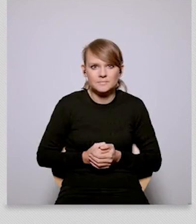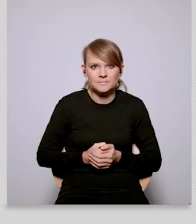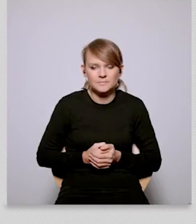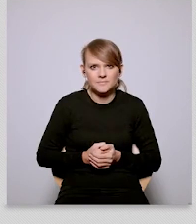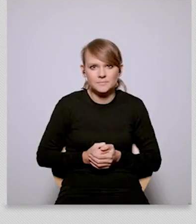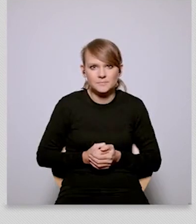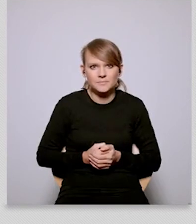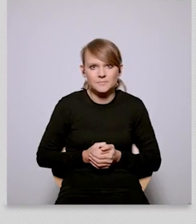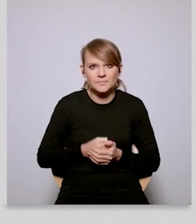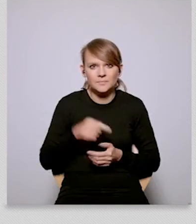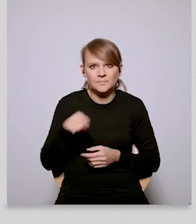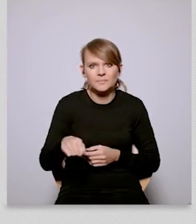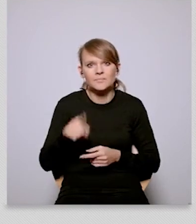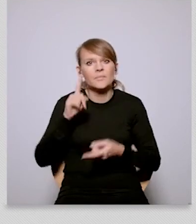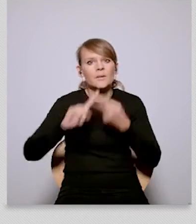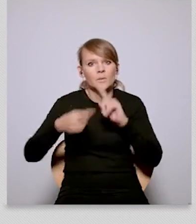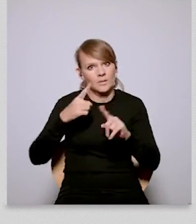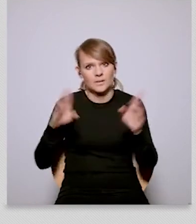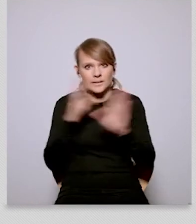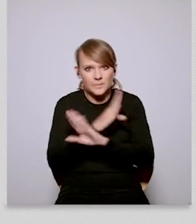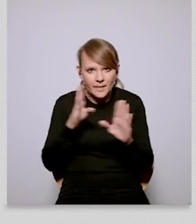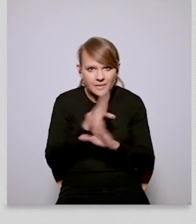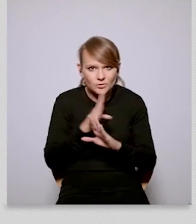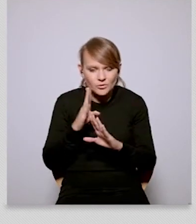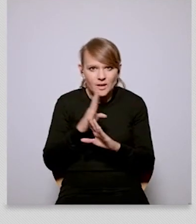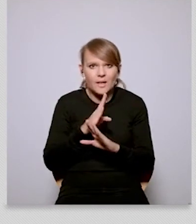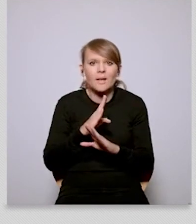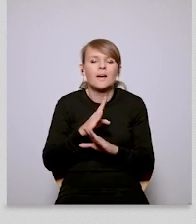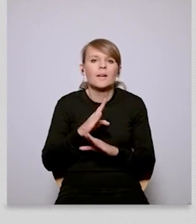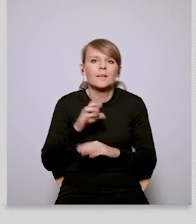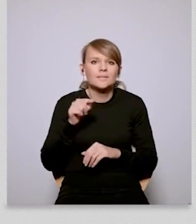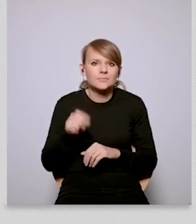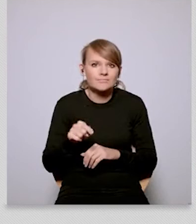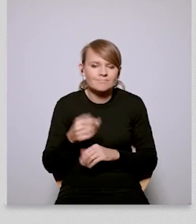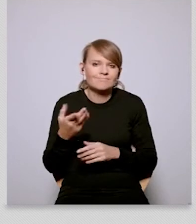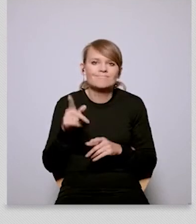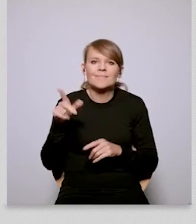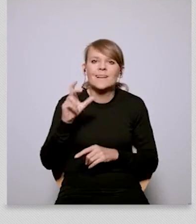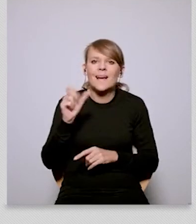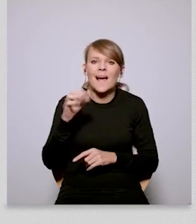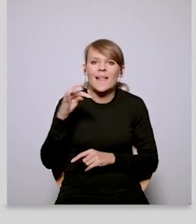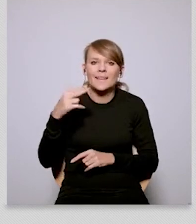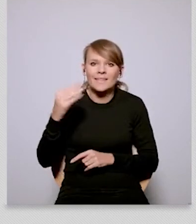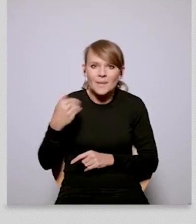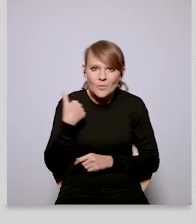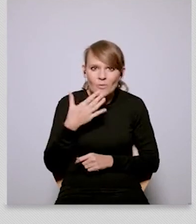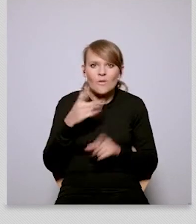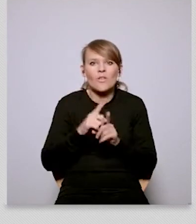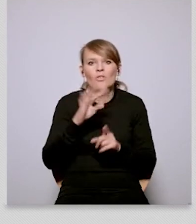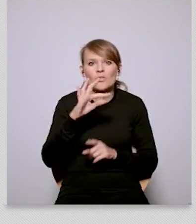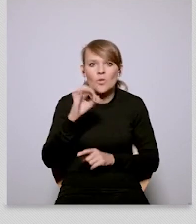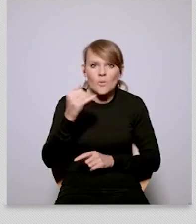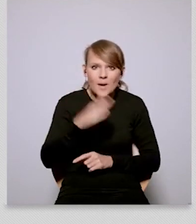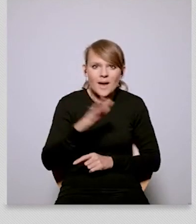ta polityka klimatyczna no jest tym tak jak mówiła Katrin jak mówił Tomasz jak mówił również Filip Azyrski